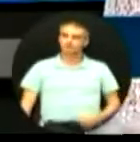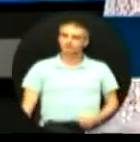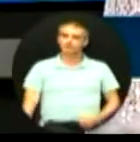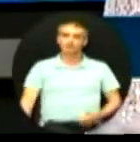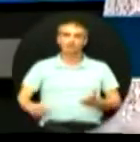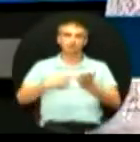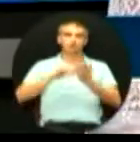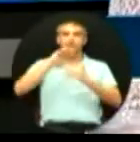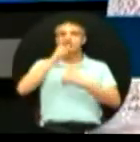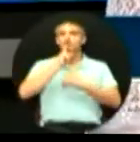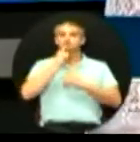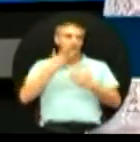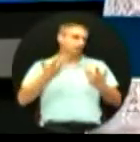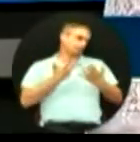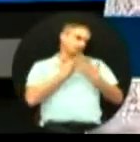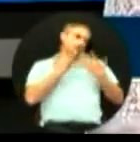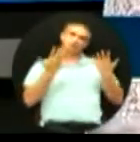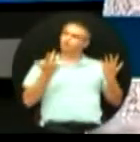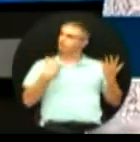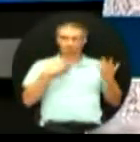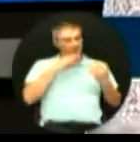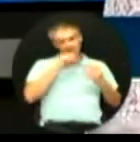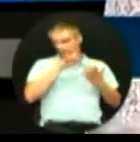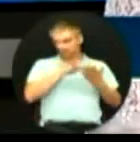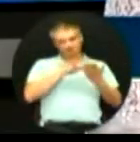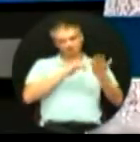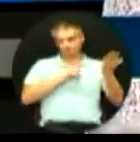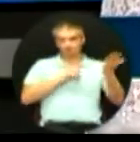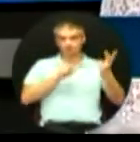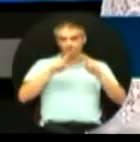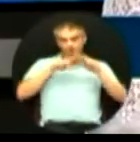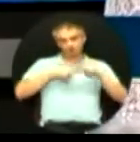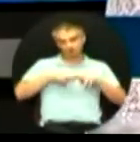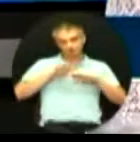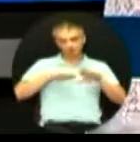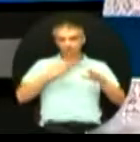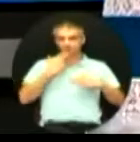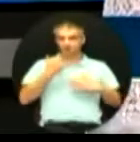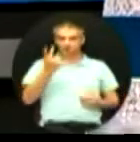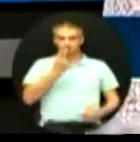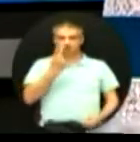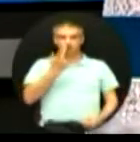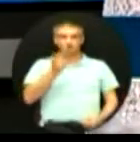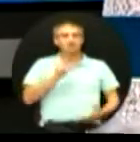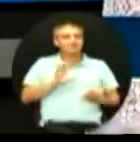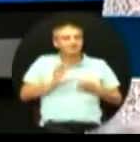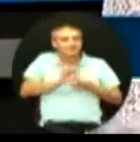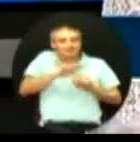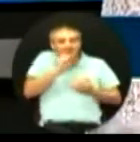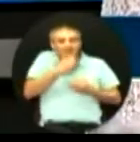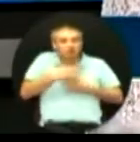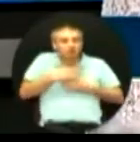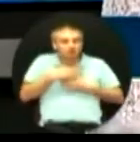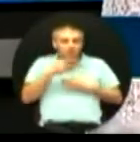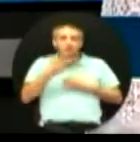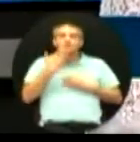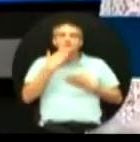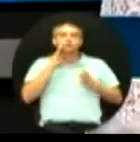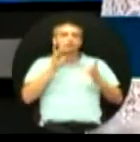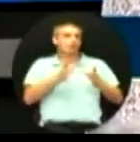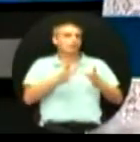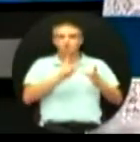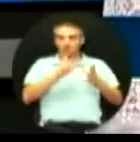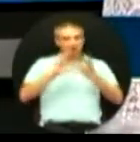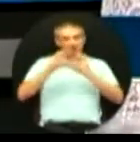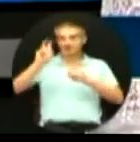בהר הזיתים ומקומות כאלה, כל המקומות האלה נשארים בשטחה של ישראל. ברור, הזיקה ההיסטורית שלנו היא לירושלים. היא